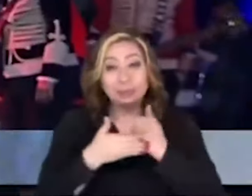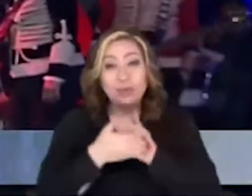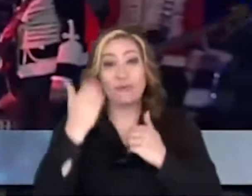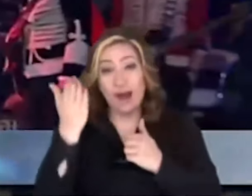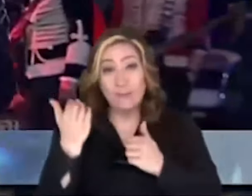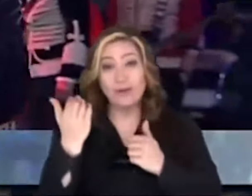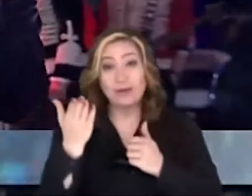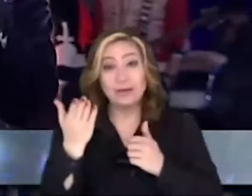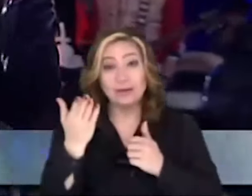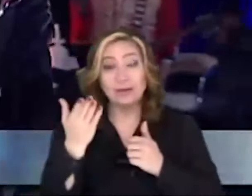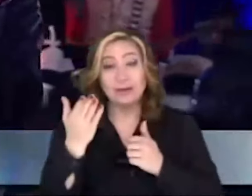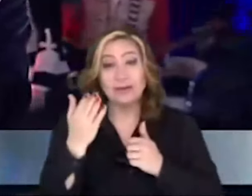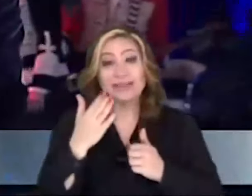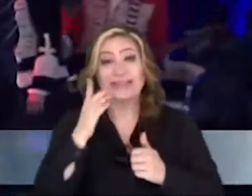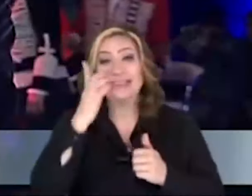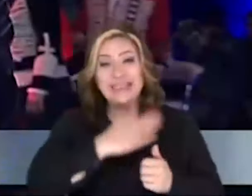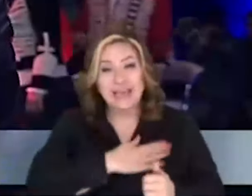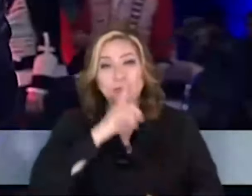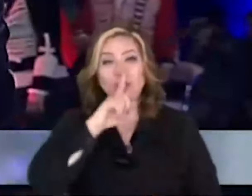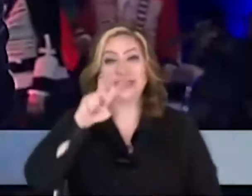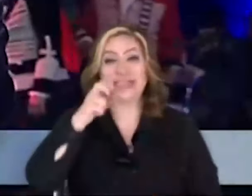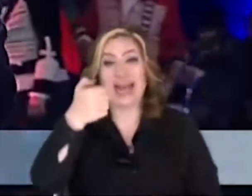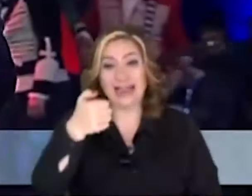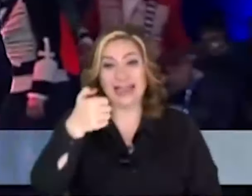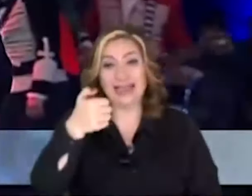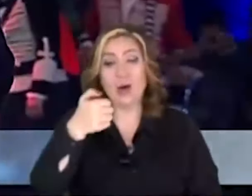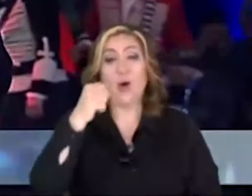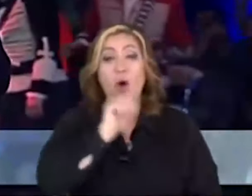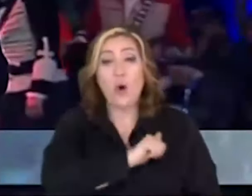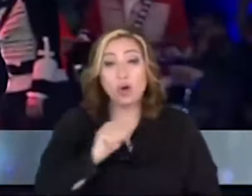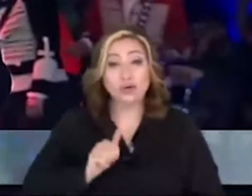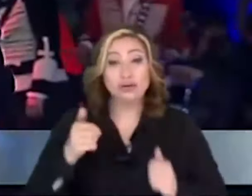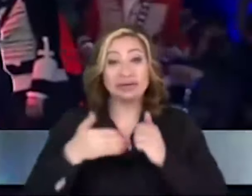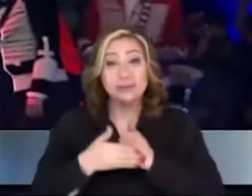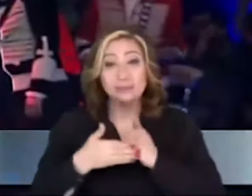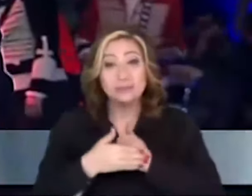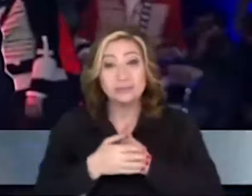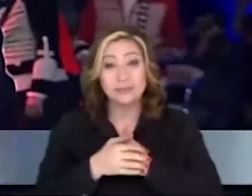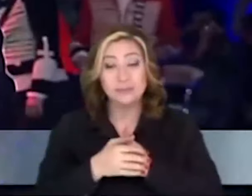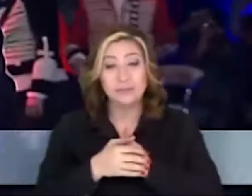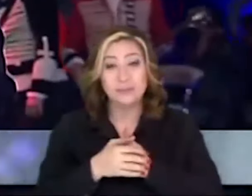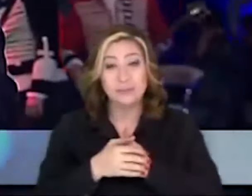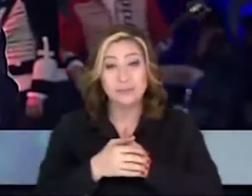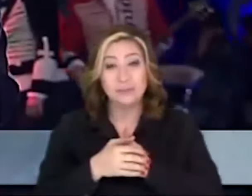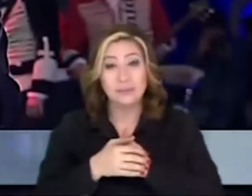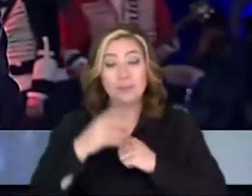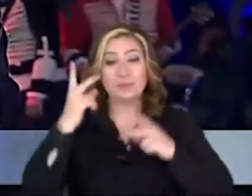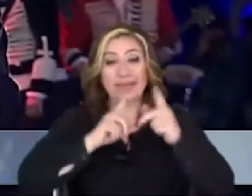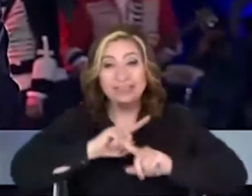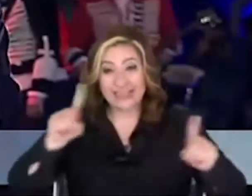mı? Bari enerji verilmesi öngörülmekte. Sayın 186, sayın 186, ordu Trabzon diyor. Fatura